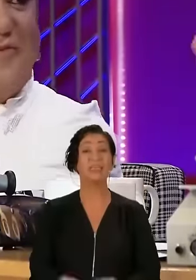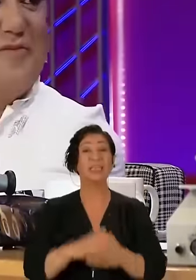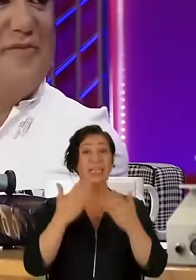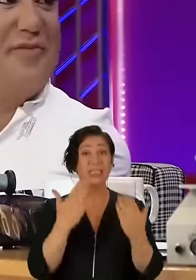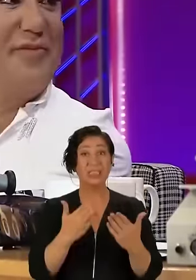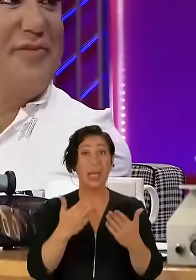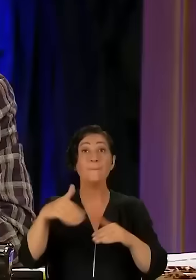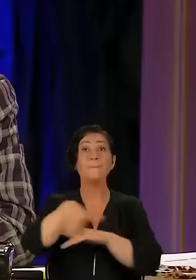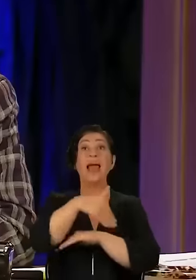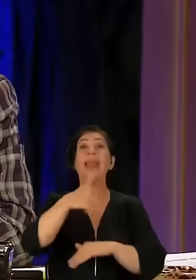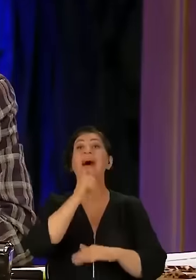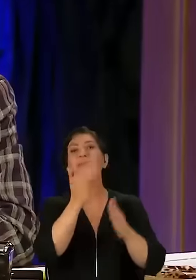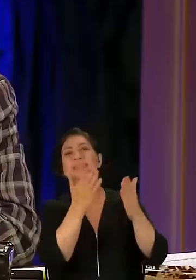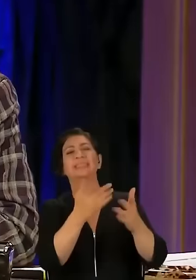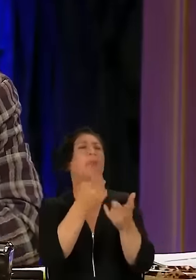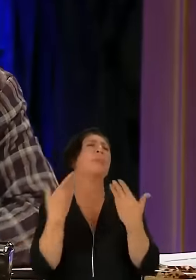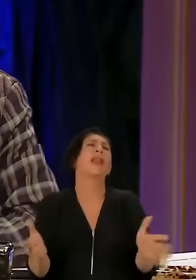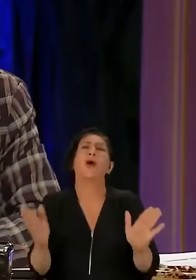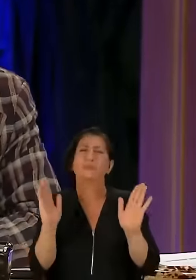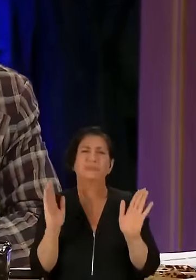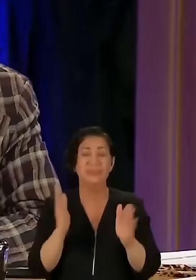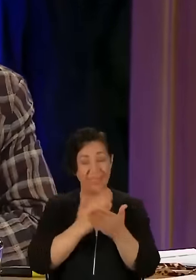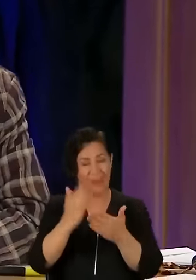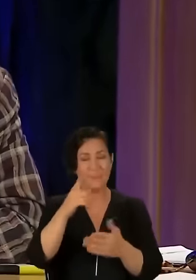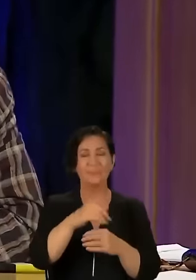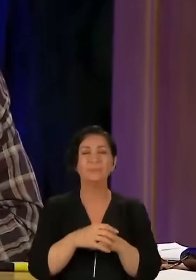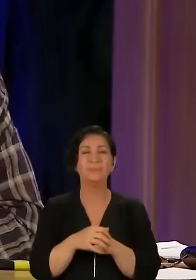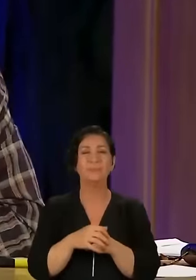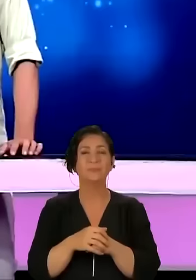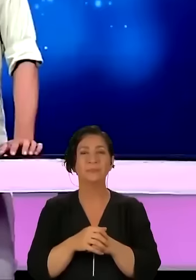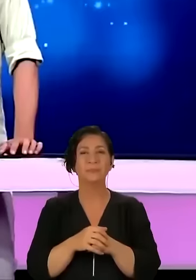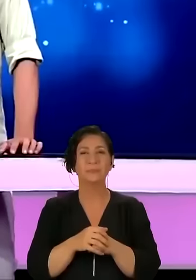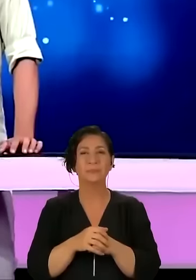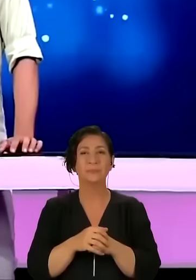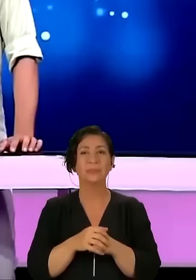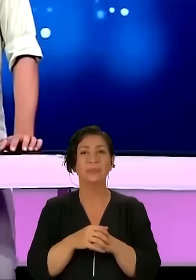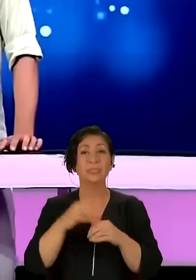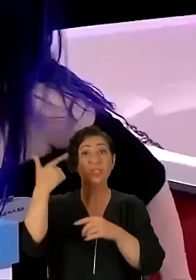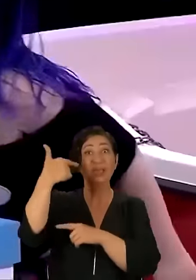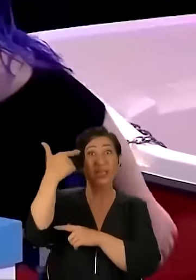İşte mahallenin abisi abi. Sana bayılıyorum, sana bayılıyorum. Devam.